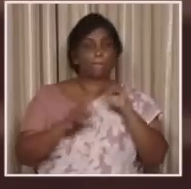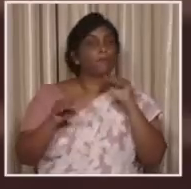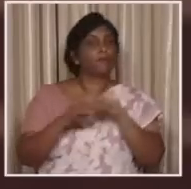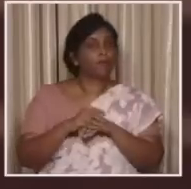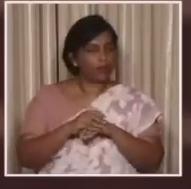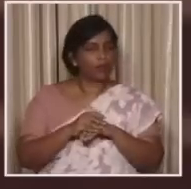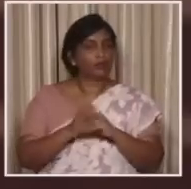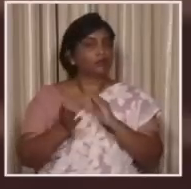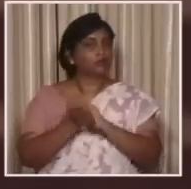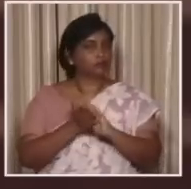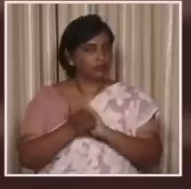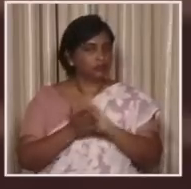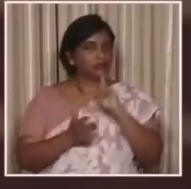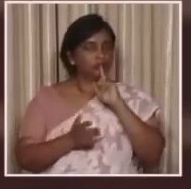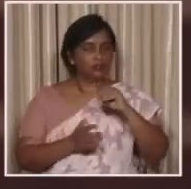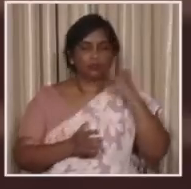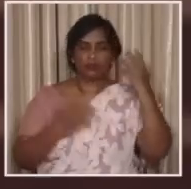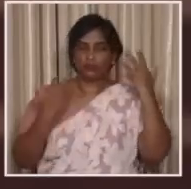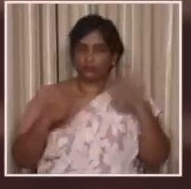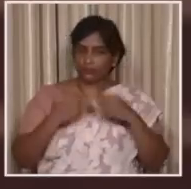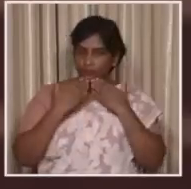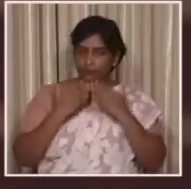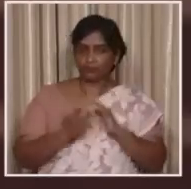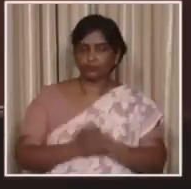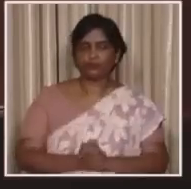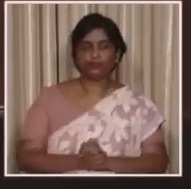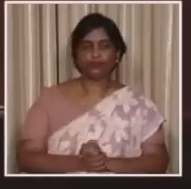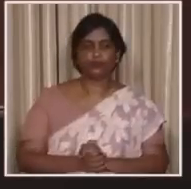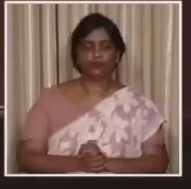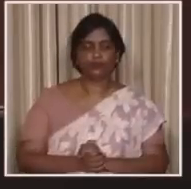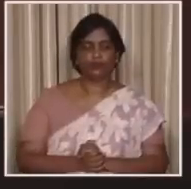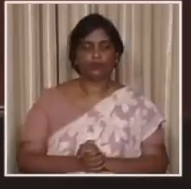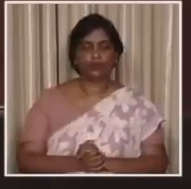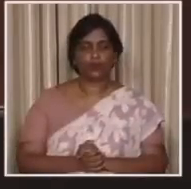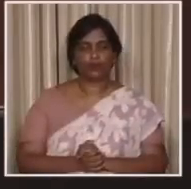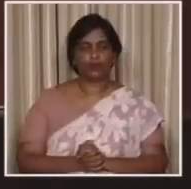ඉටු කරන්න කියන ඉල්ලීම කරමින් මම නියට රබෝ ස්තුතියි. භවන් සිතේ ඔබතුමාට ගරු අඩේකල් නාදෙන්.